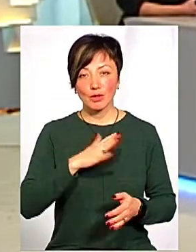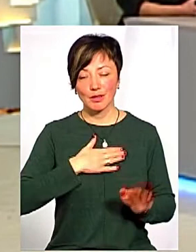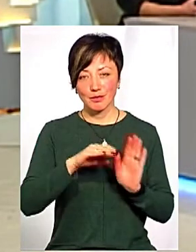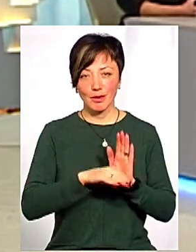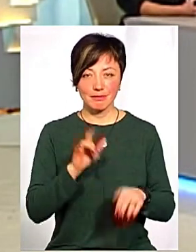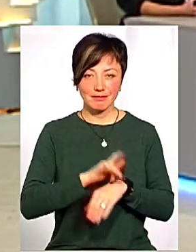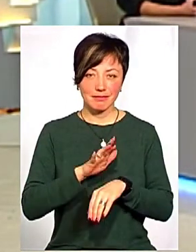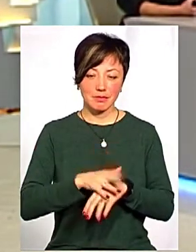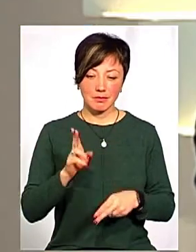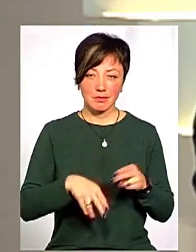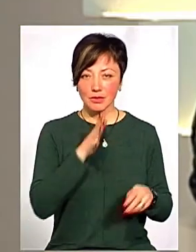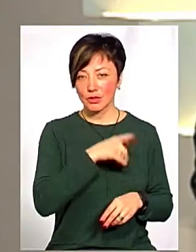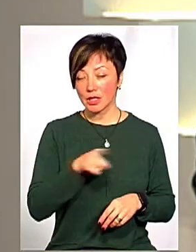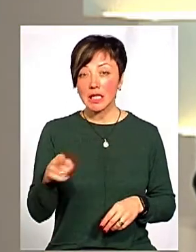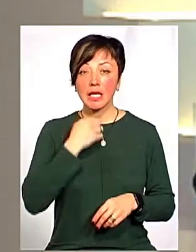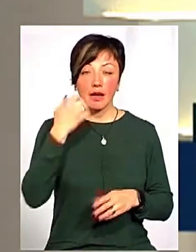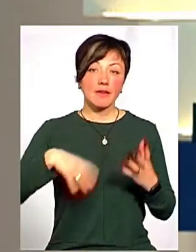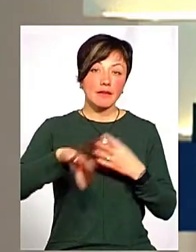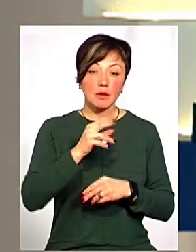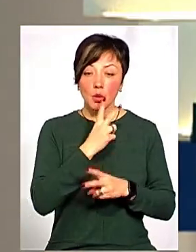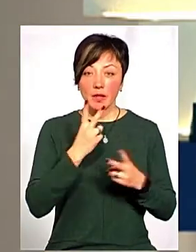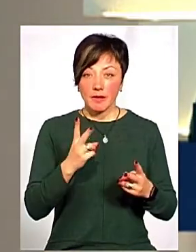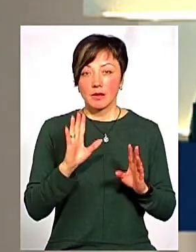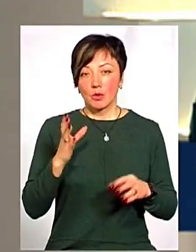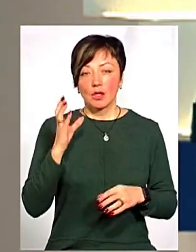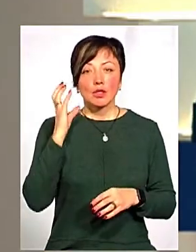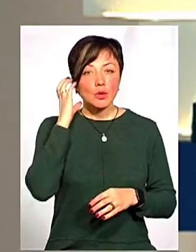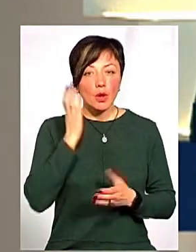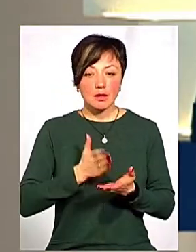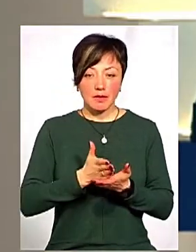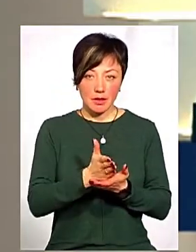програмі. Вичерпали ми свій час. Дякую всім, хто дивився і буде слухати